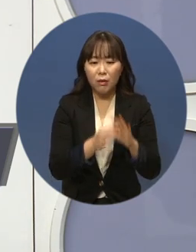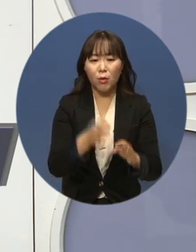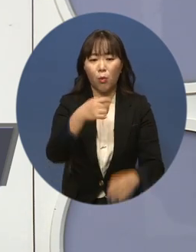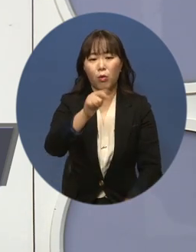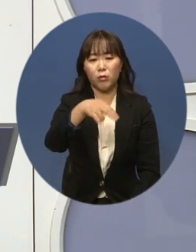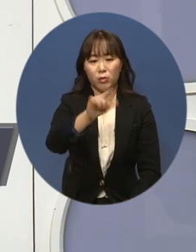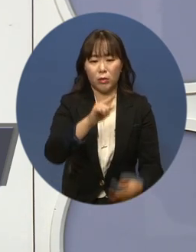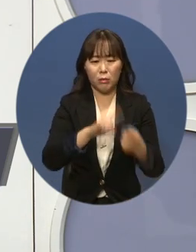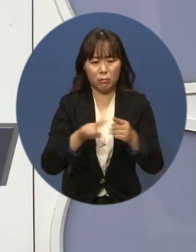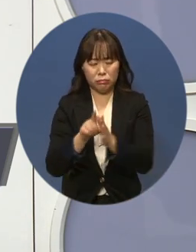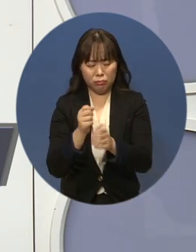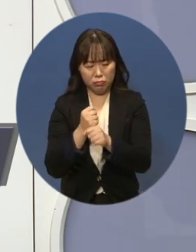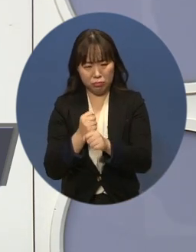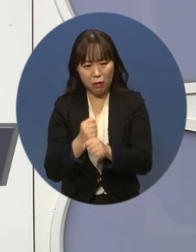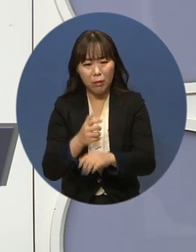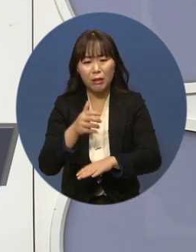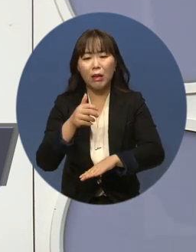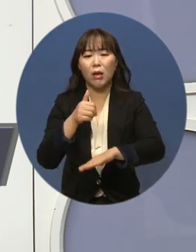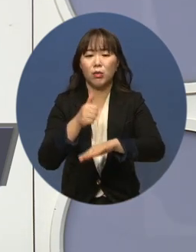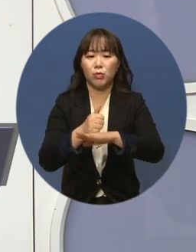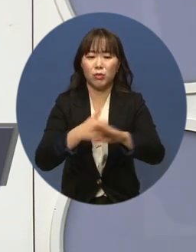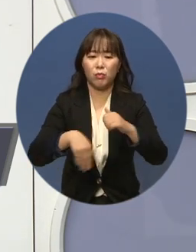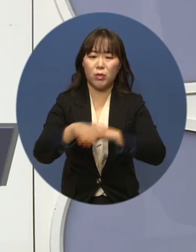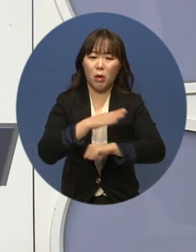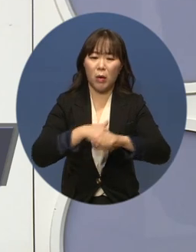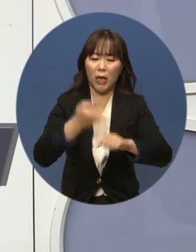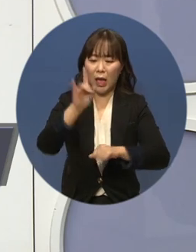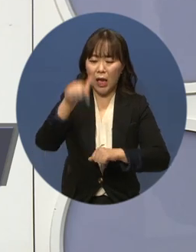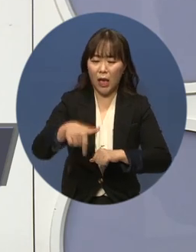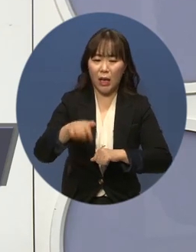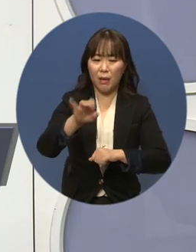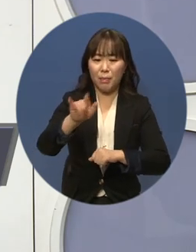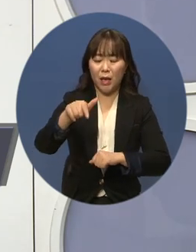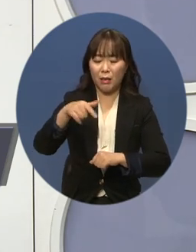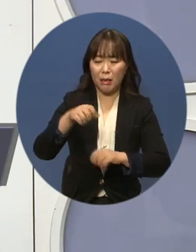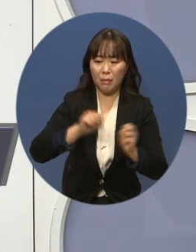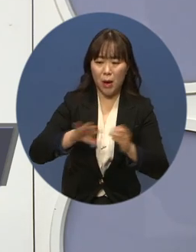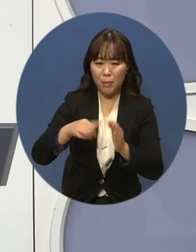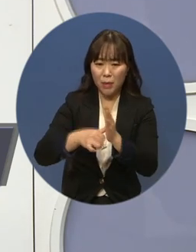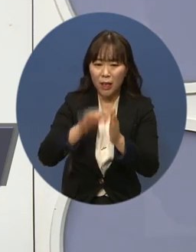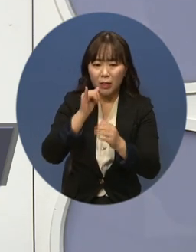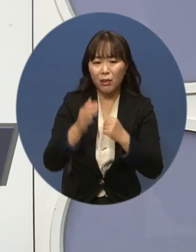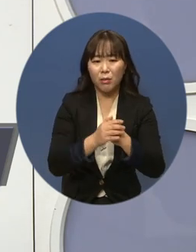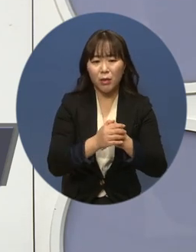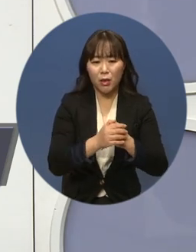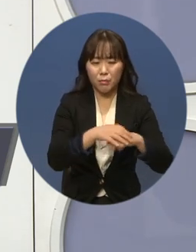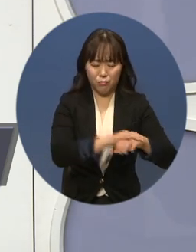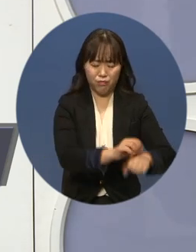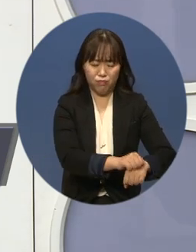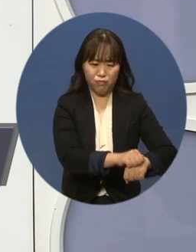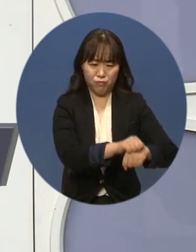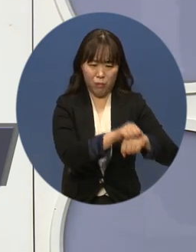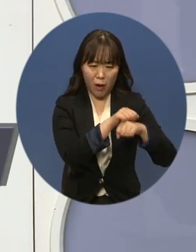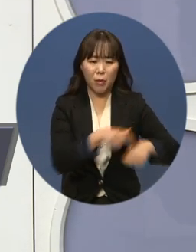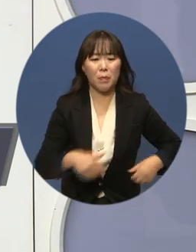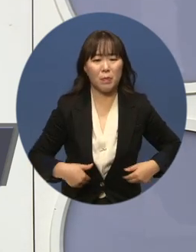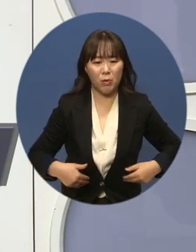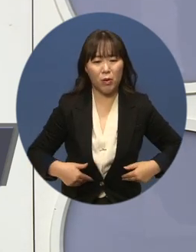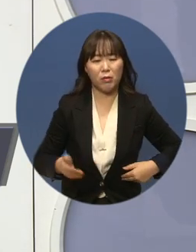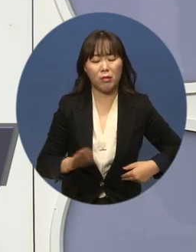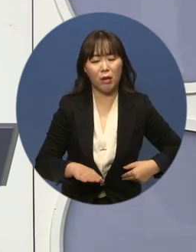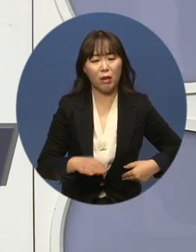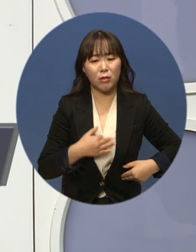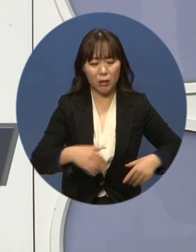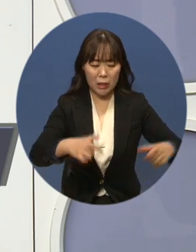가져가면 고준위로부터 중저준위 핵 폐기물이 나오지 않습니까? 이거 이제 저장고를 만들어야 되는데 이게 굉장히 이제